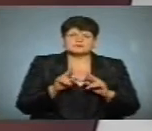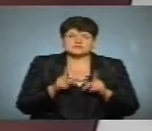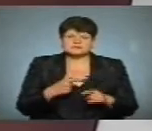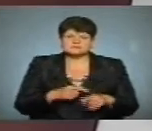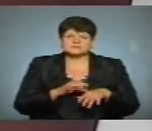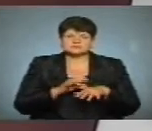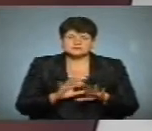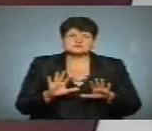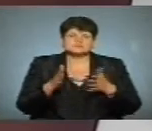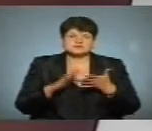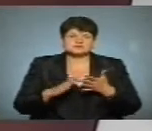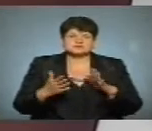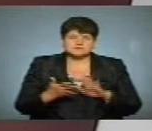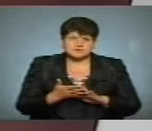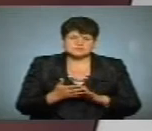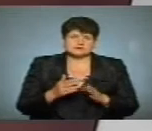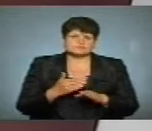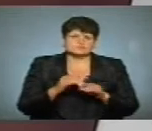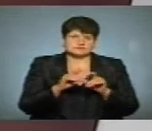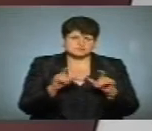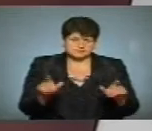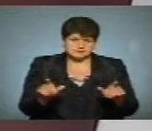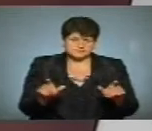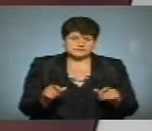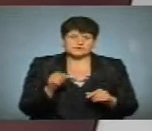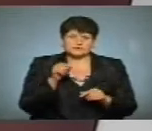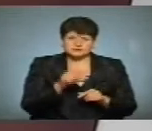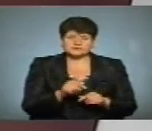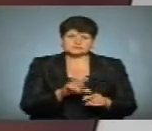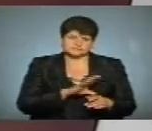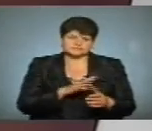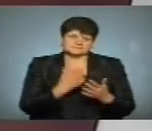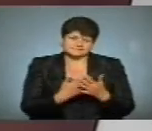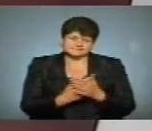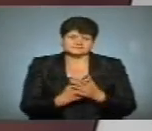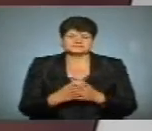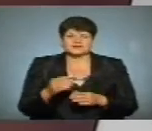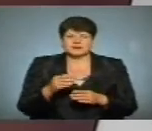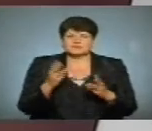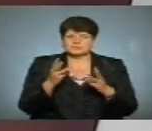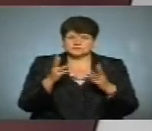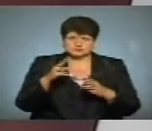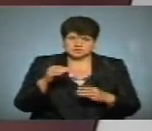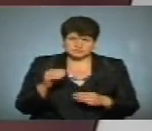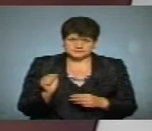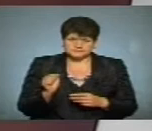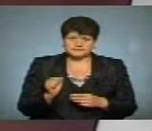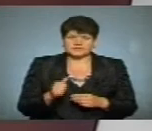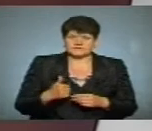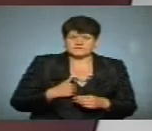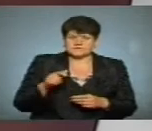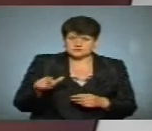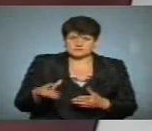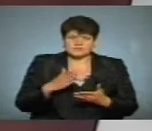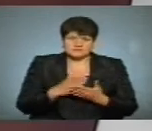час надзвичайної ситуації в частині. За сценарієм, у казармі була пожежа, розповів пресофіцер частини Юрій Кульпа. Військові